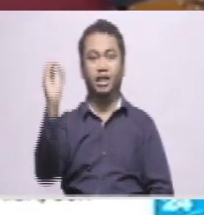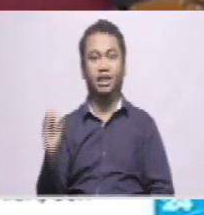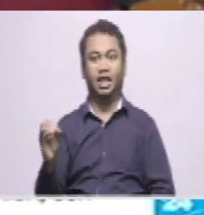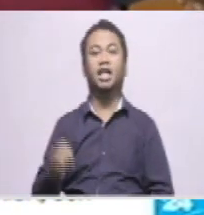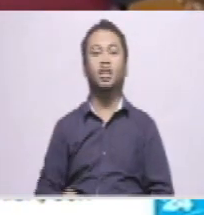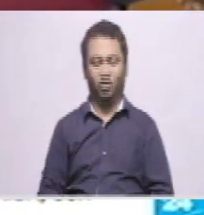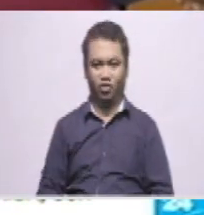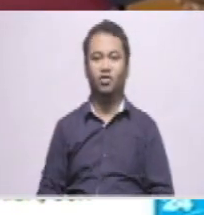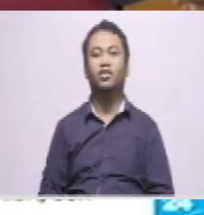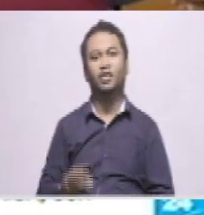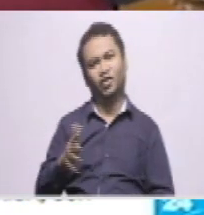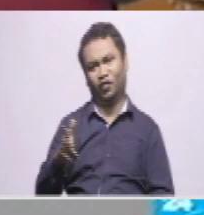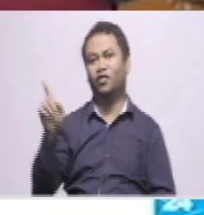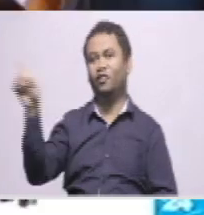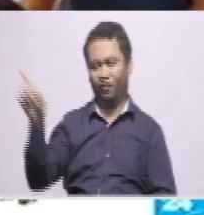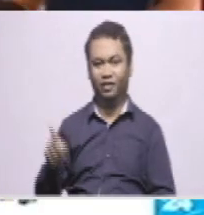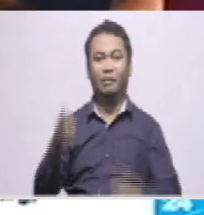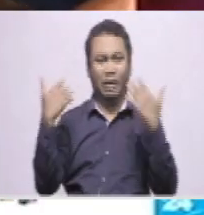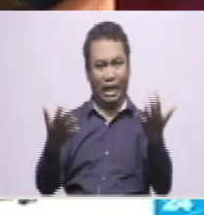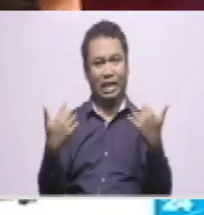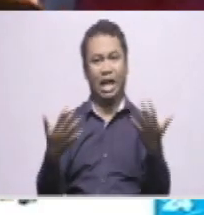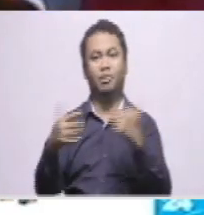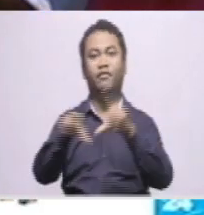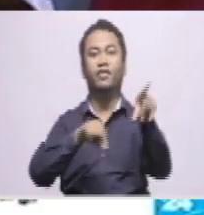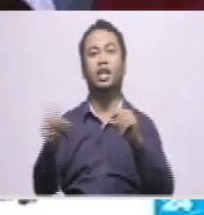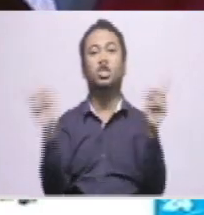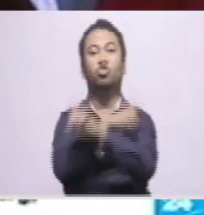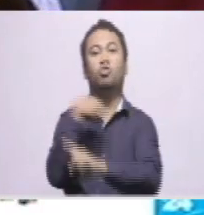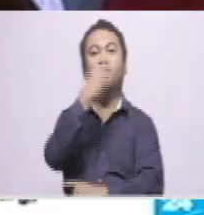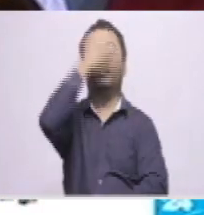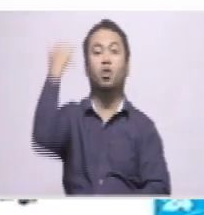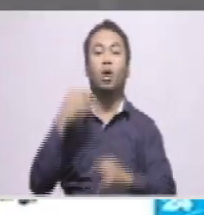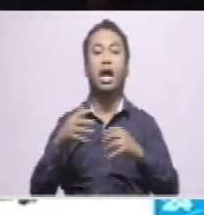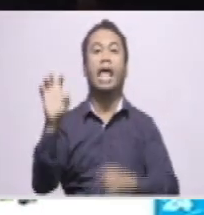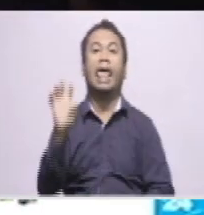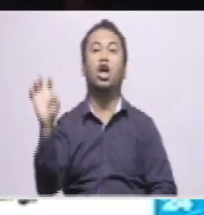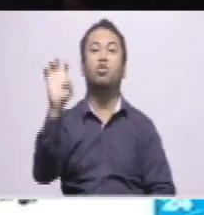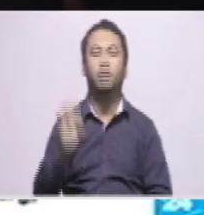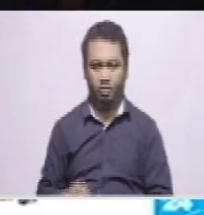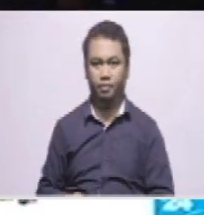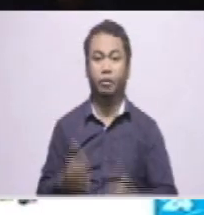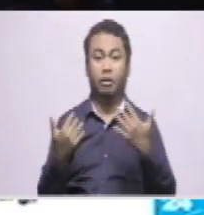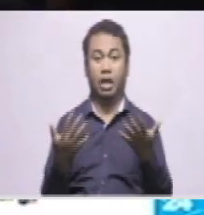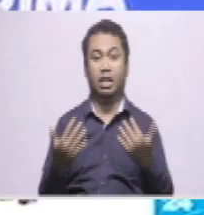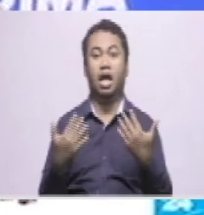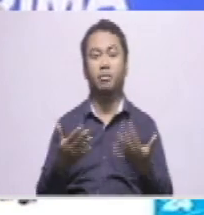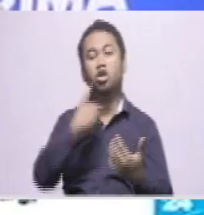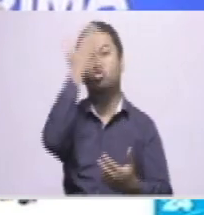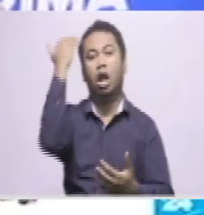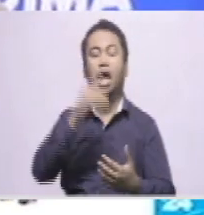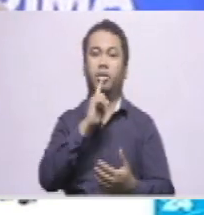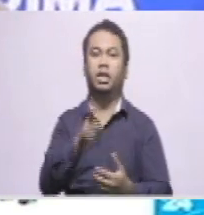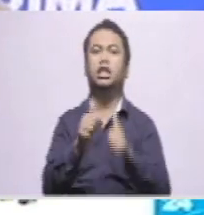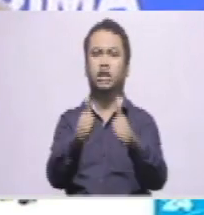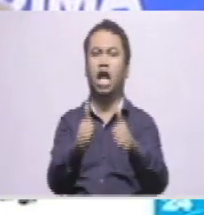tantaran'ny fifidianana tany an-toerana tao anatin'ny 50 taona. Antoko manoana ny fivoahan'ny anglisy amin'ny vondrona eropeana na Brexit tany Royaume-Uni